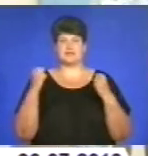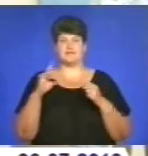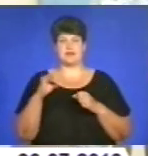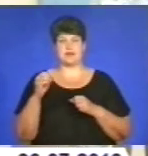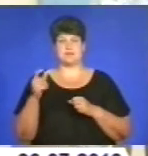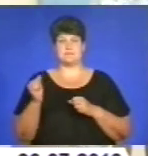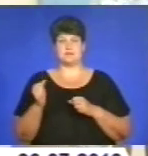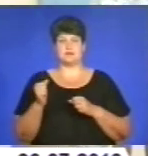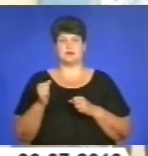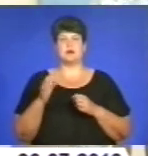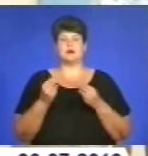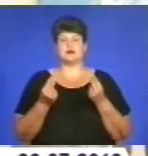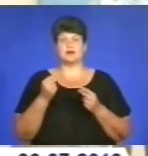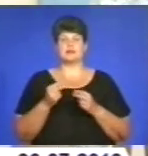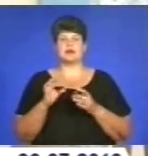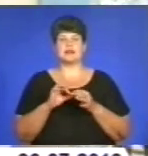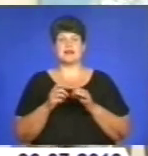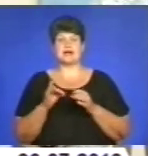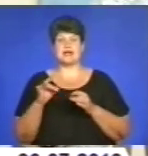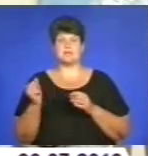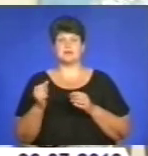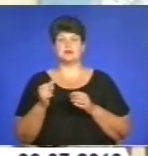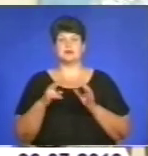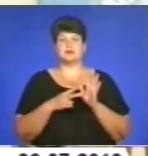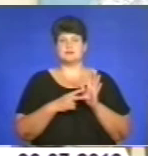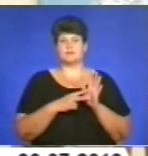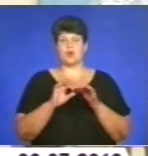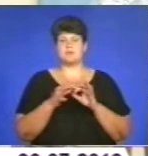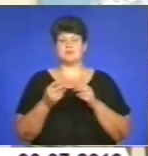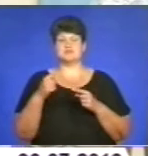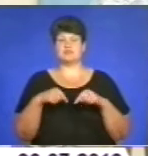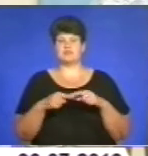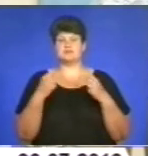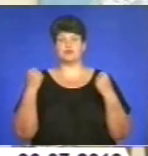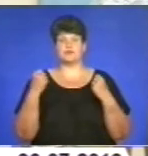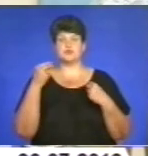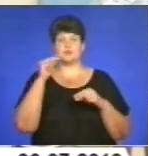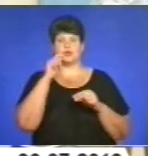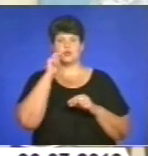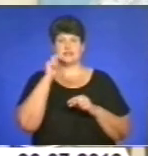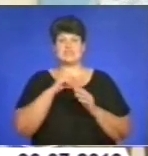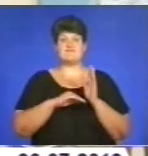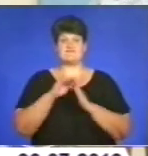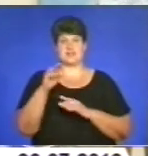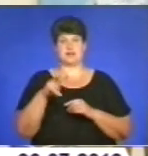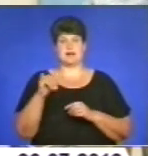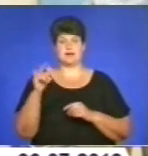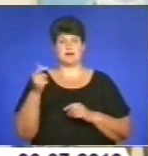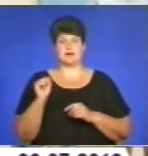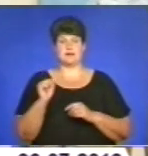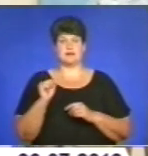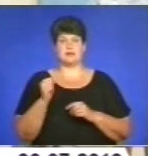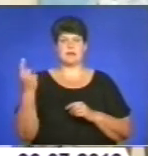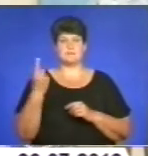Граємо в регбі 7, олімпійський вид спорту, як вже було сказано, в чемпіонаті України вища ліга. На першому етапі